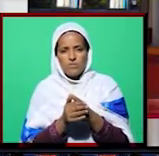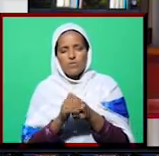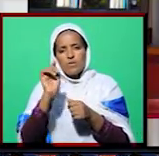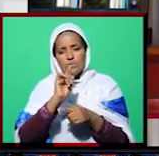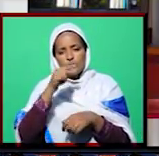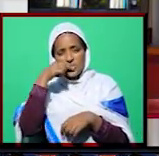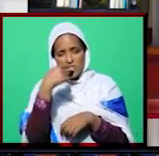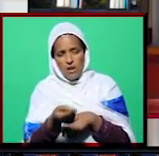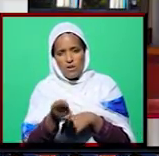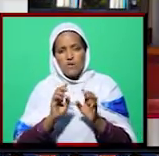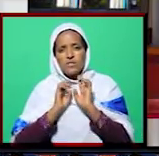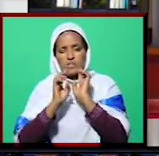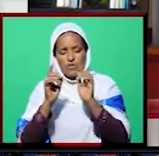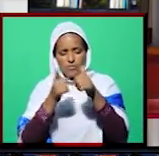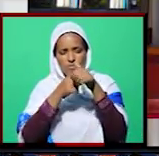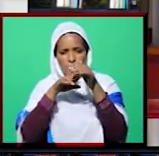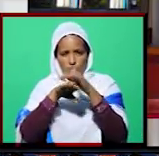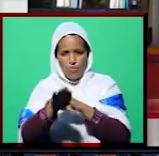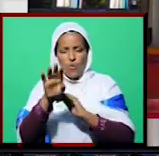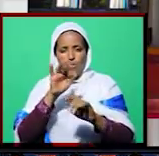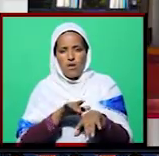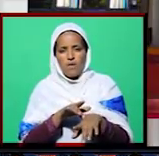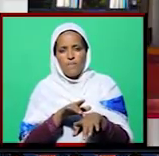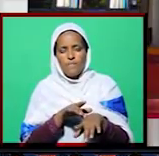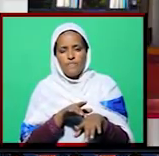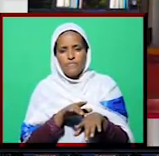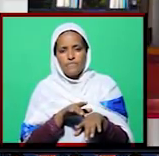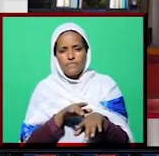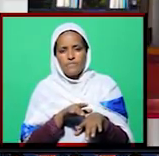ቅዳሴ ምን ይላል? እንደውም ቅዳሴው መግቢያው ላይ